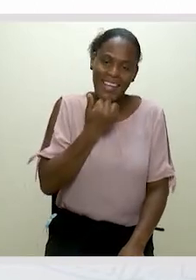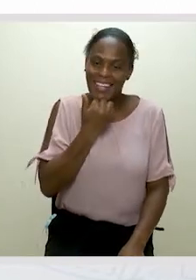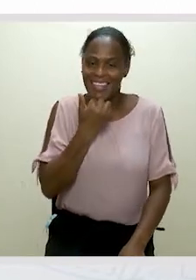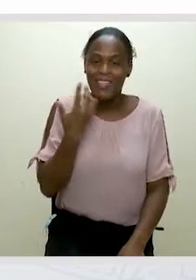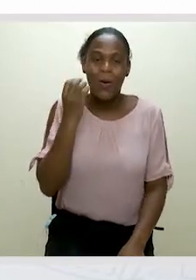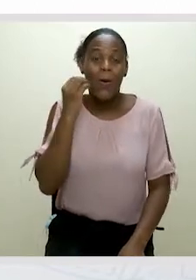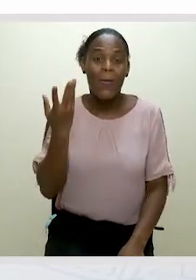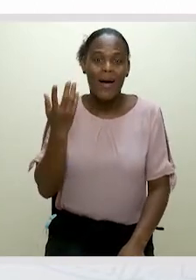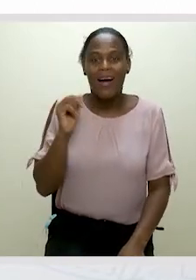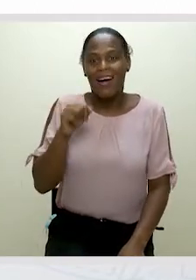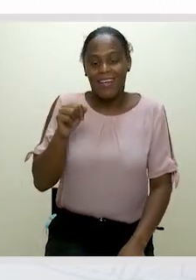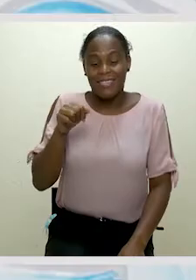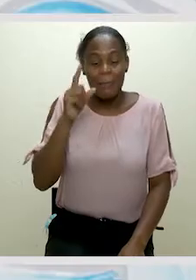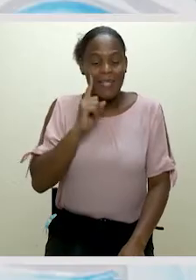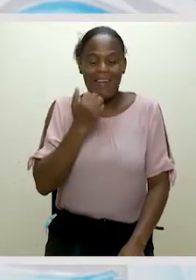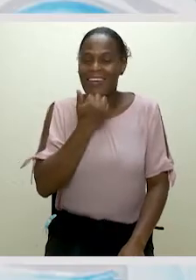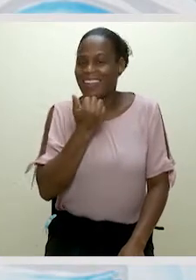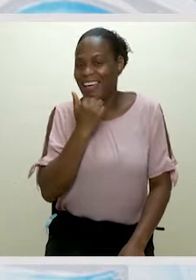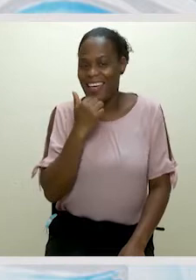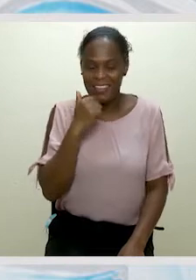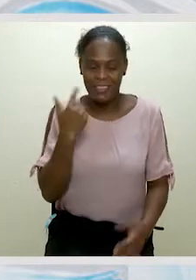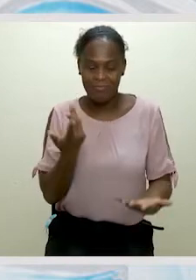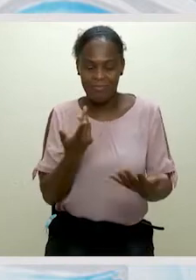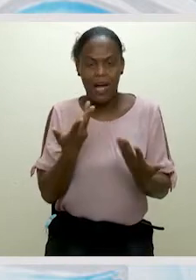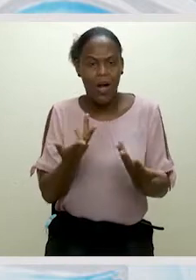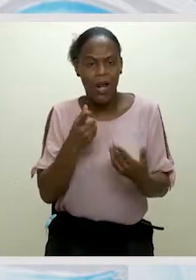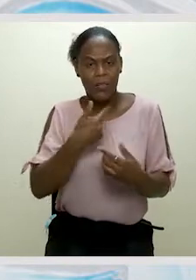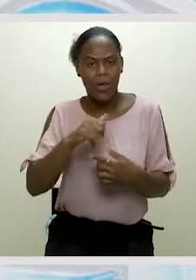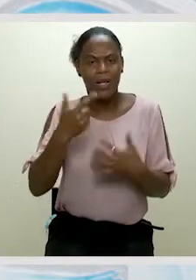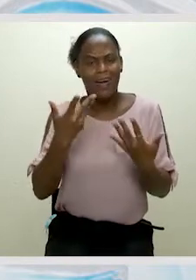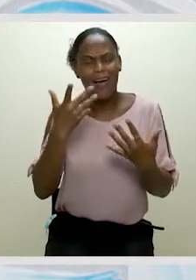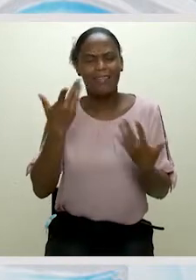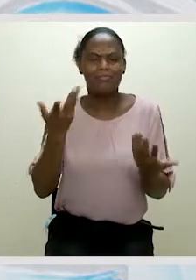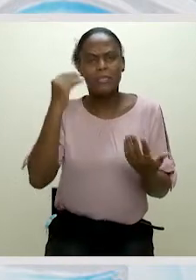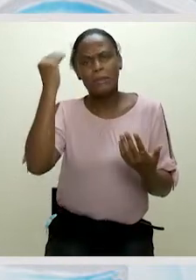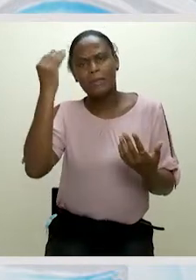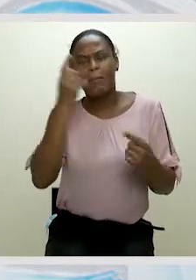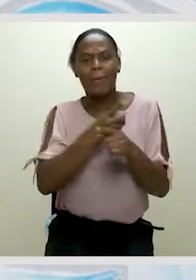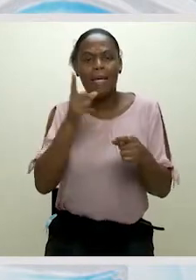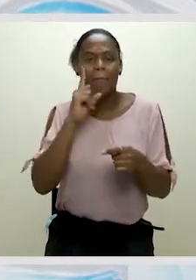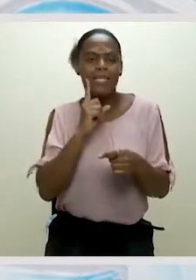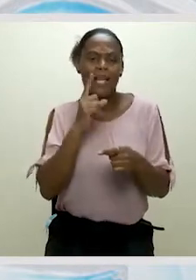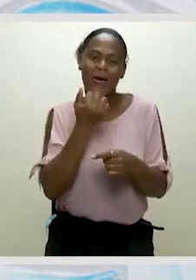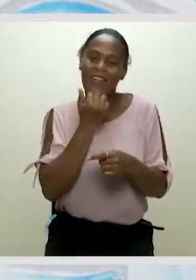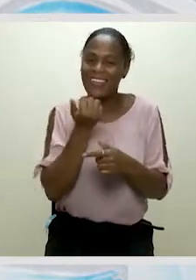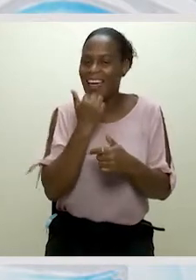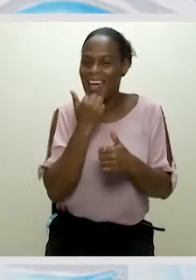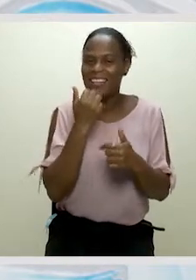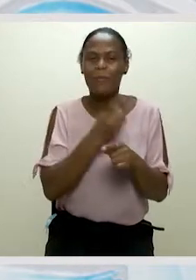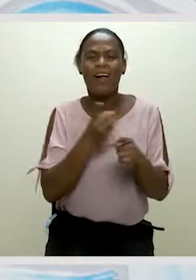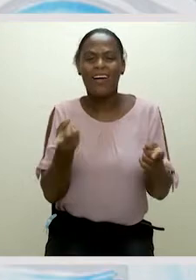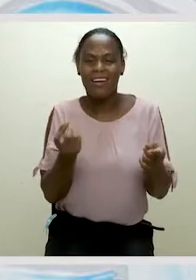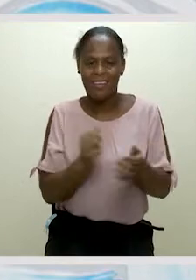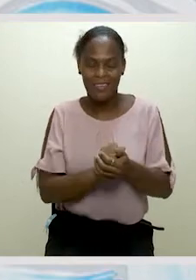bien, elles sont contentes. Mais vamos imaginar agora, por que é que elas estão contentes? Voilà, c'est